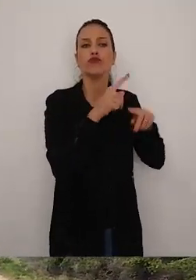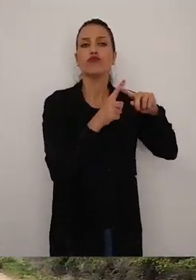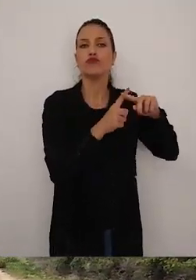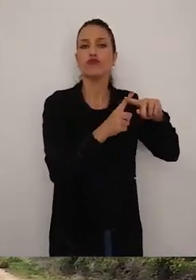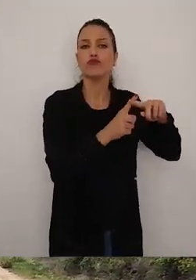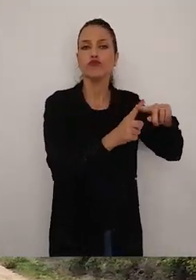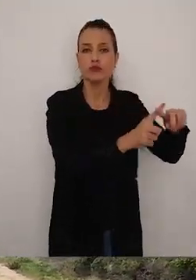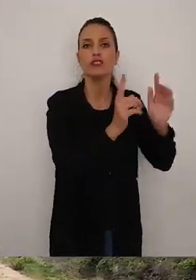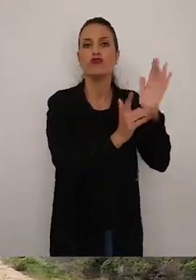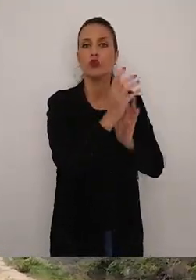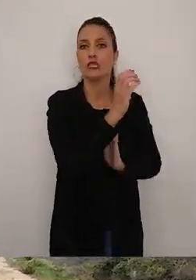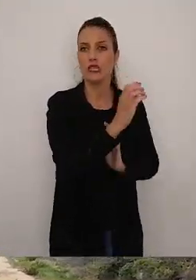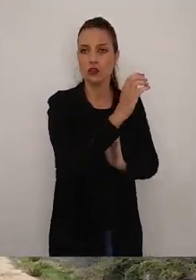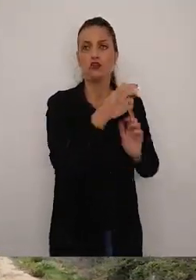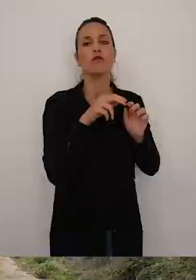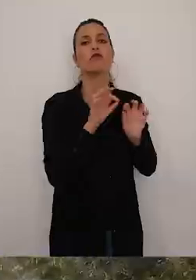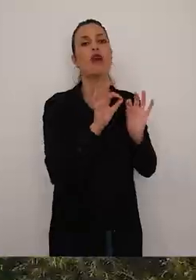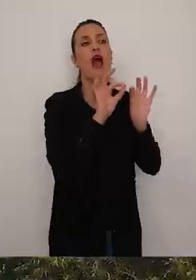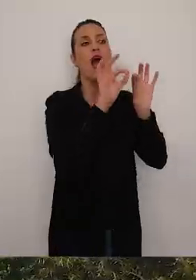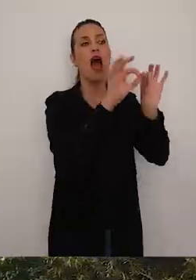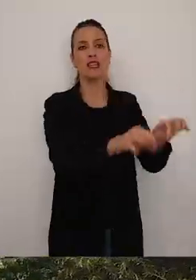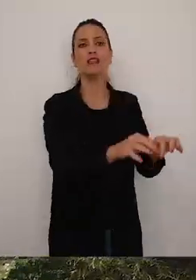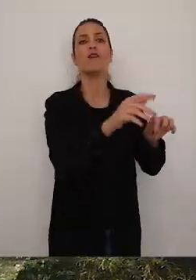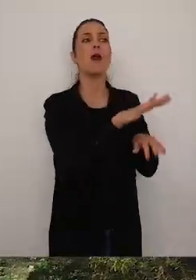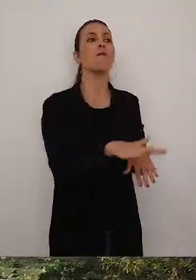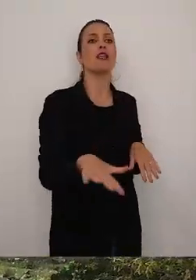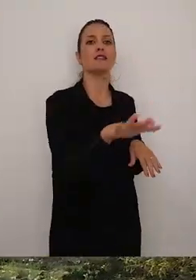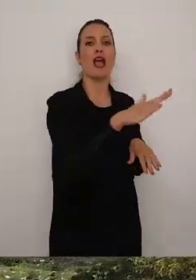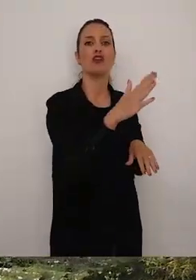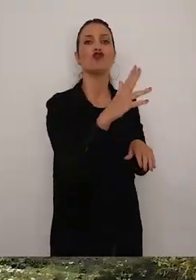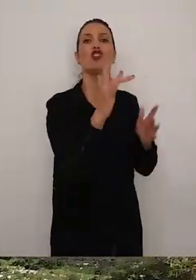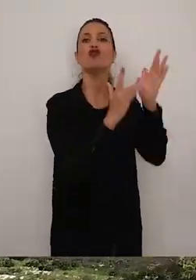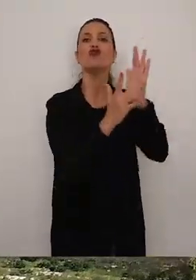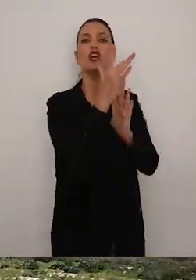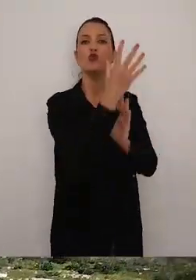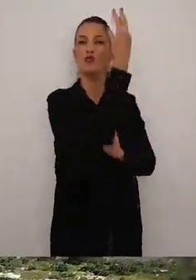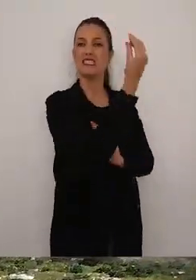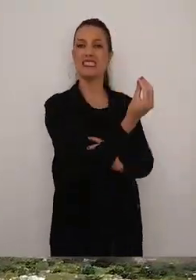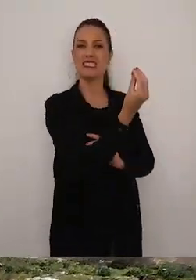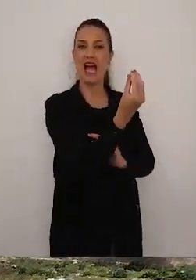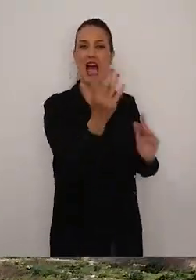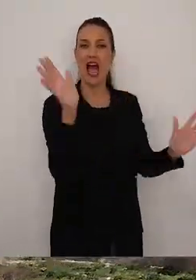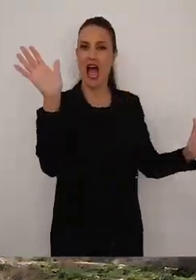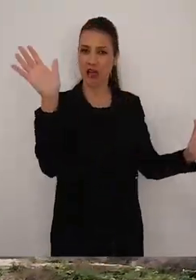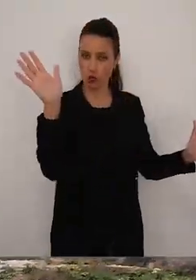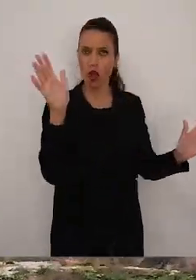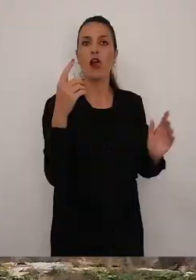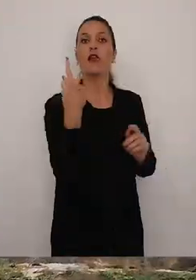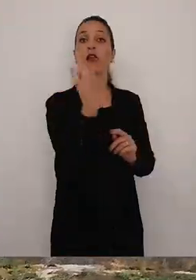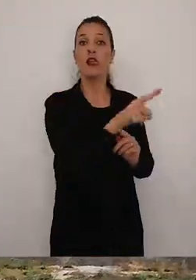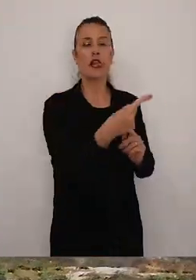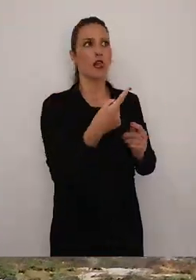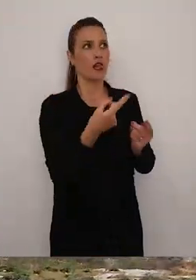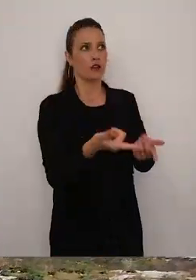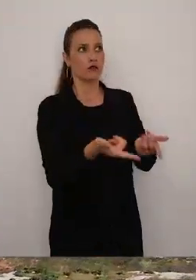punto più alto del Belvedere, dove domina il paesaggio la statua del Redentore. Il sontuoso artefatto